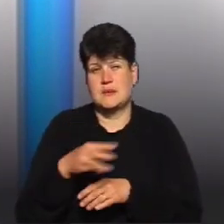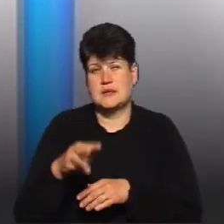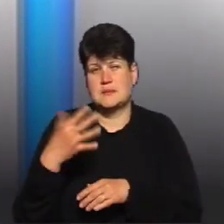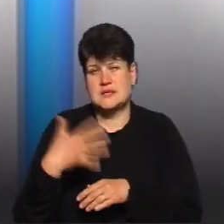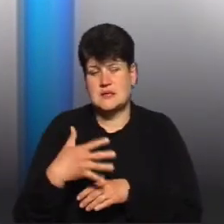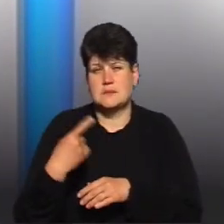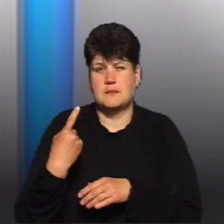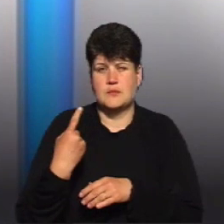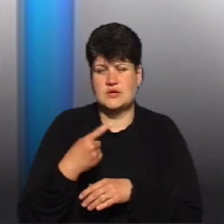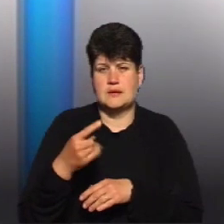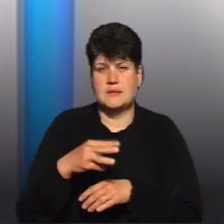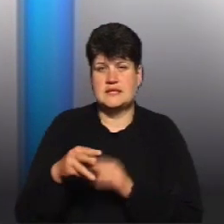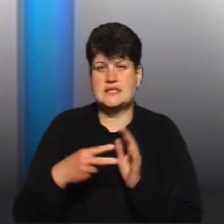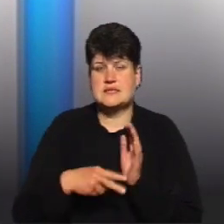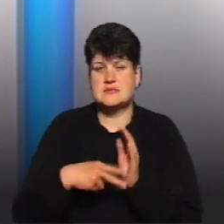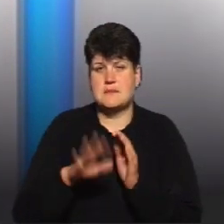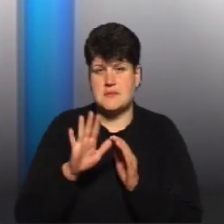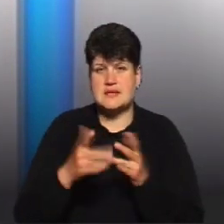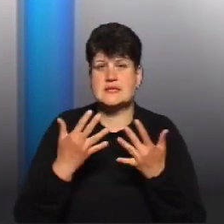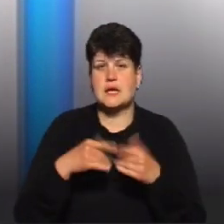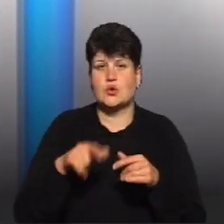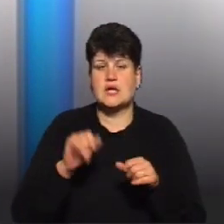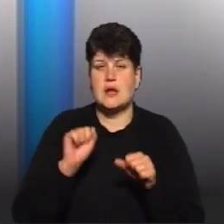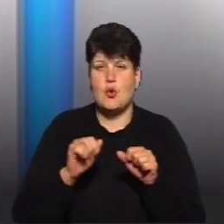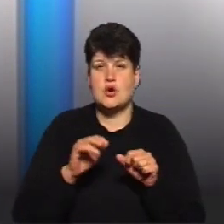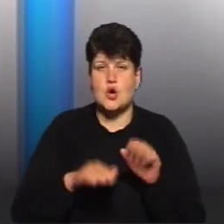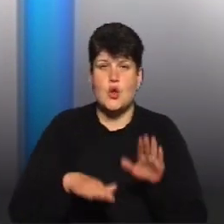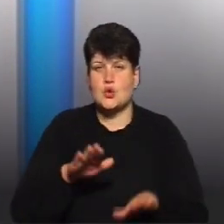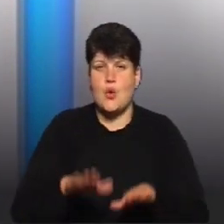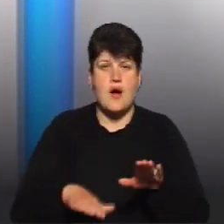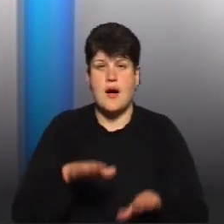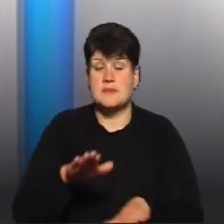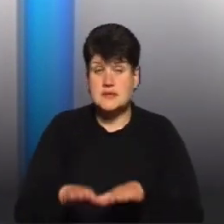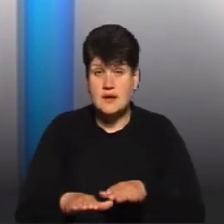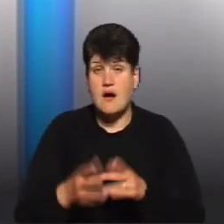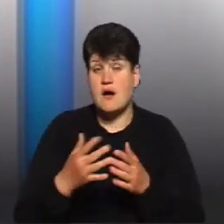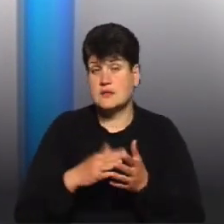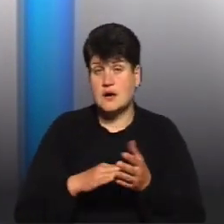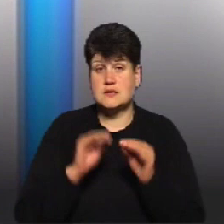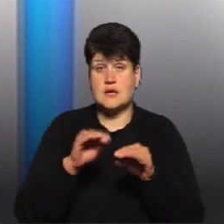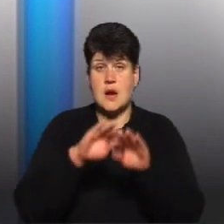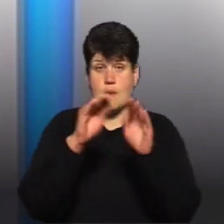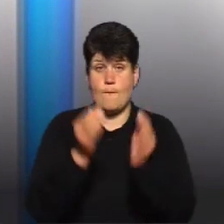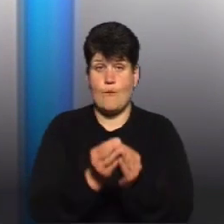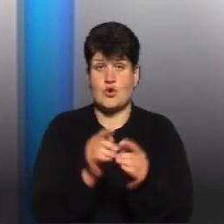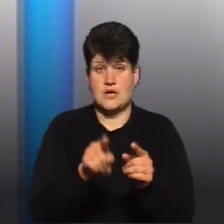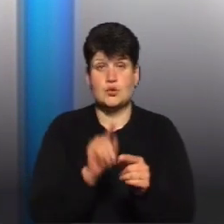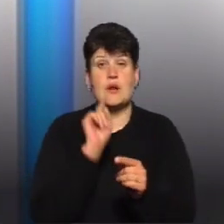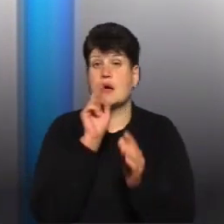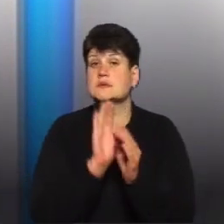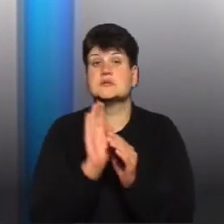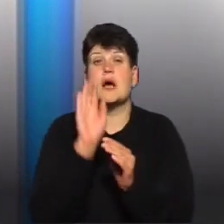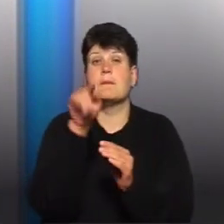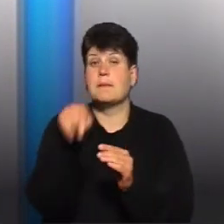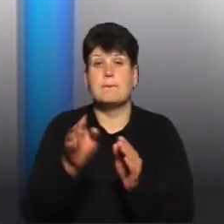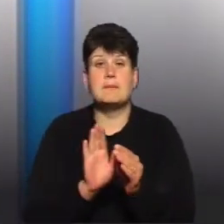1,50 – 1,75 метра. Доки людина може пройти ногами. Далі вони встановлюють попереджувані буйки, за які запливати не можна, не Власне, рекомендовано. Власне, тому і не можна.